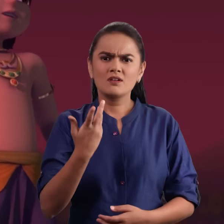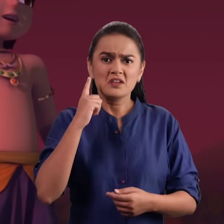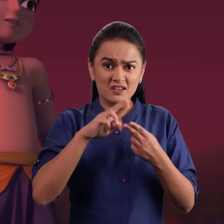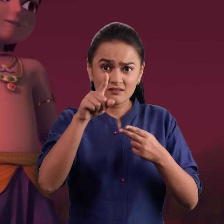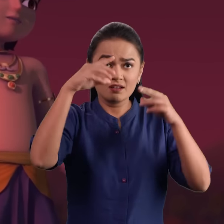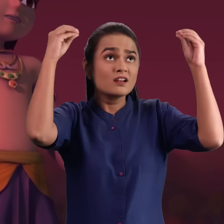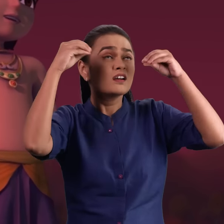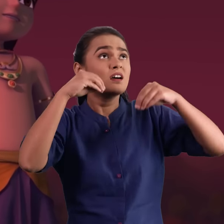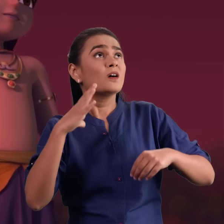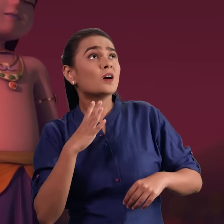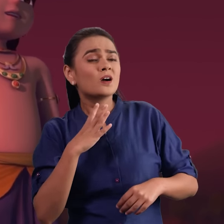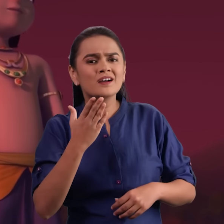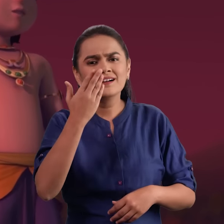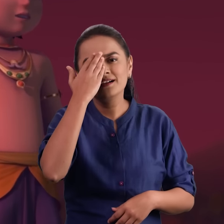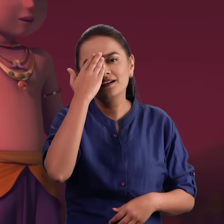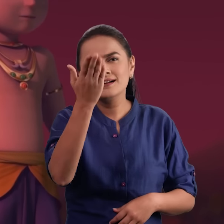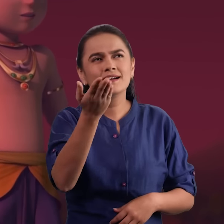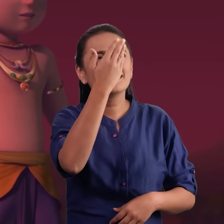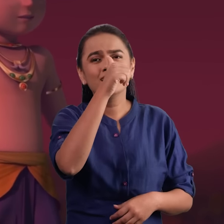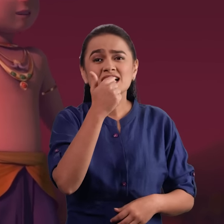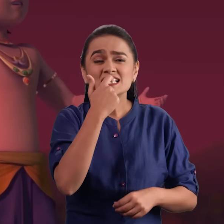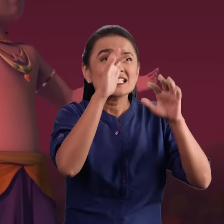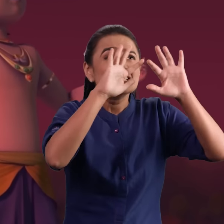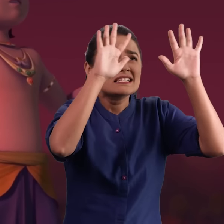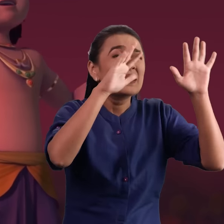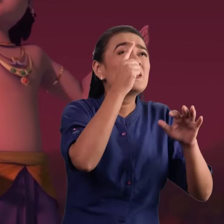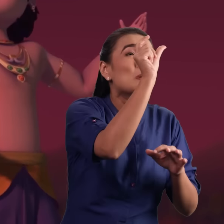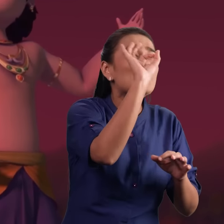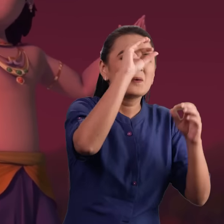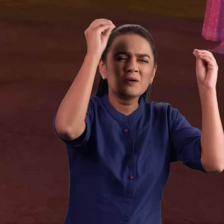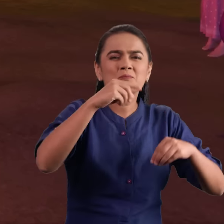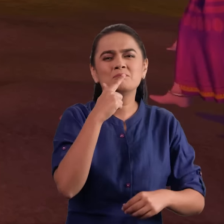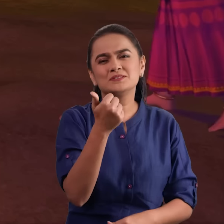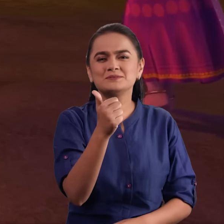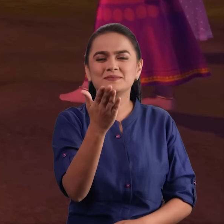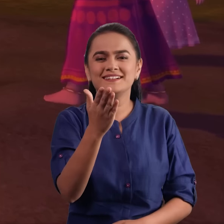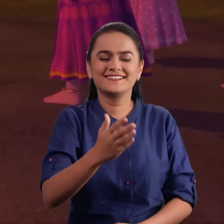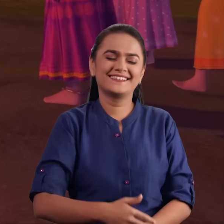यदि वर्षा की प्रतीक्षा कर रही हो तो फिर भूल ही जाओ। मेघ का एक छोटा सा टुकड़ा